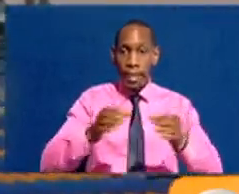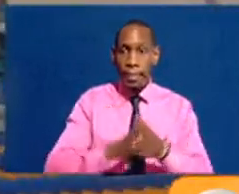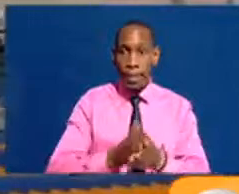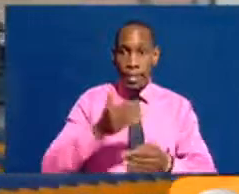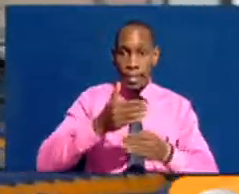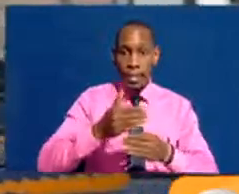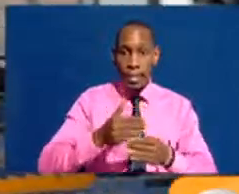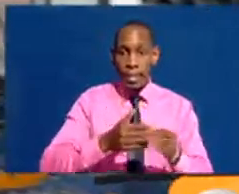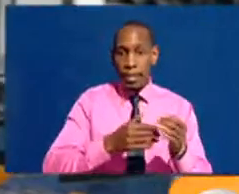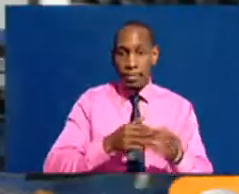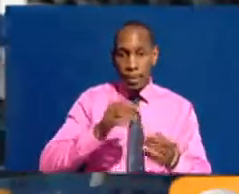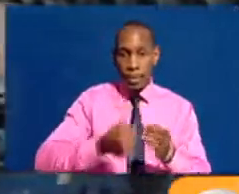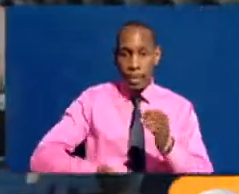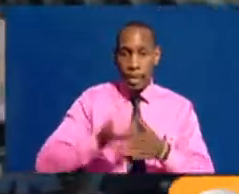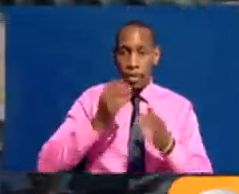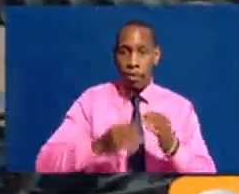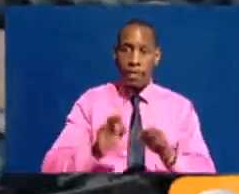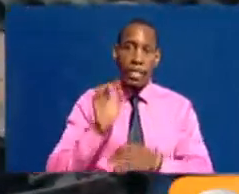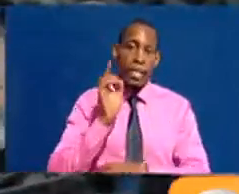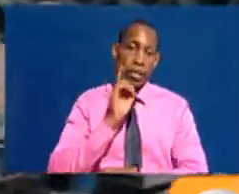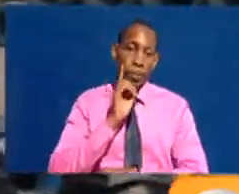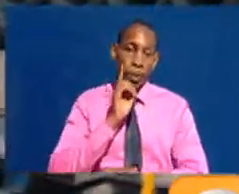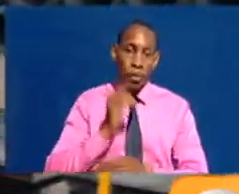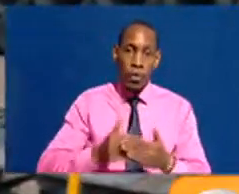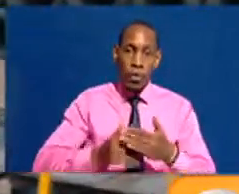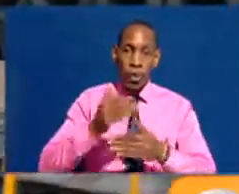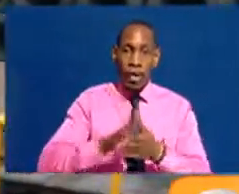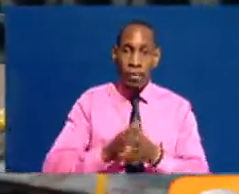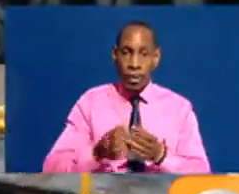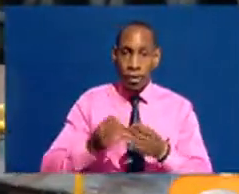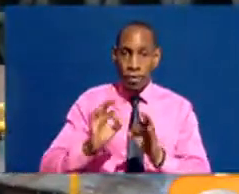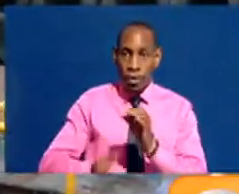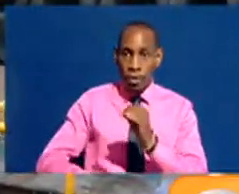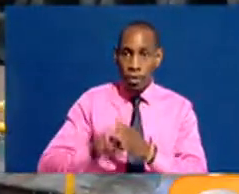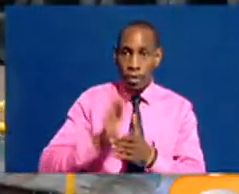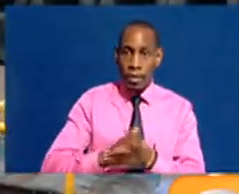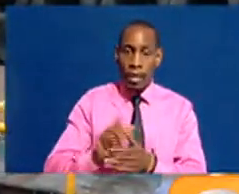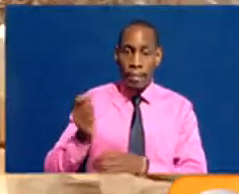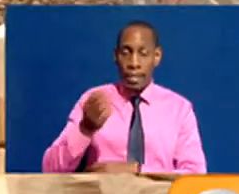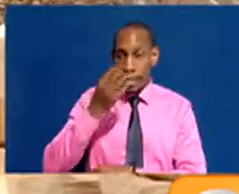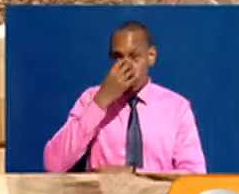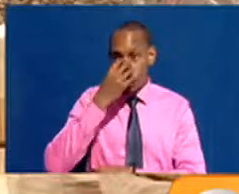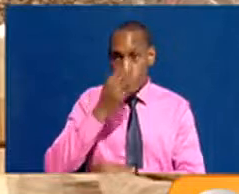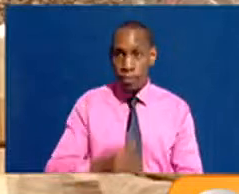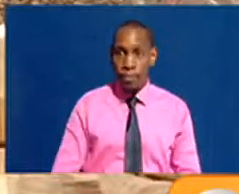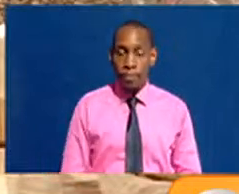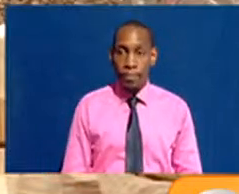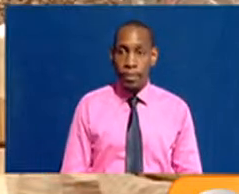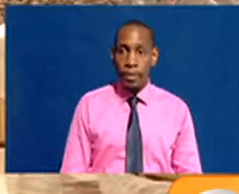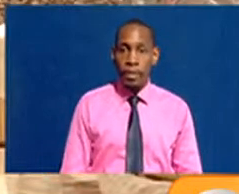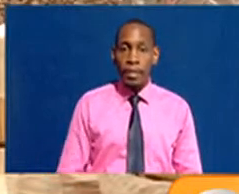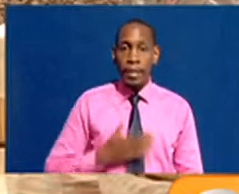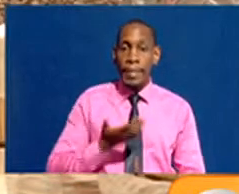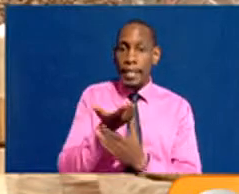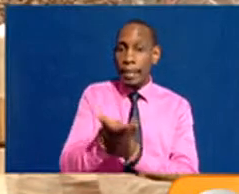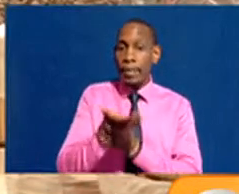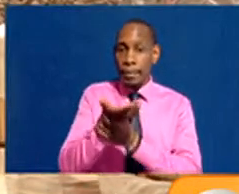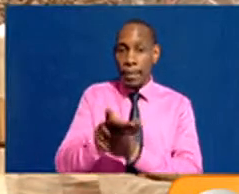inalenga kufungua milango yake rasmi hapo kesho baada ya kufunguliwa rasmi na Rais William Ruto. Hii mimi taomba